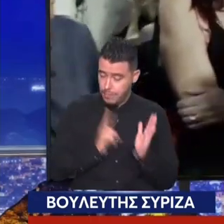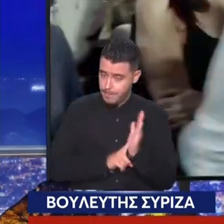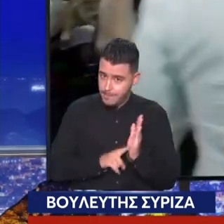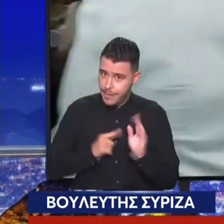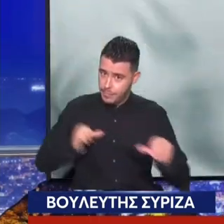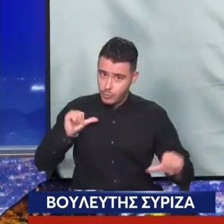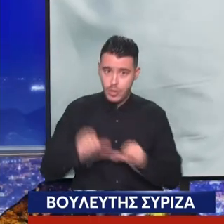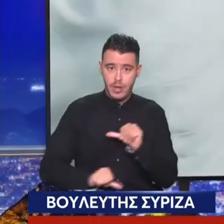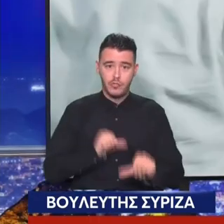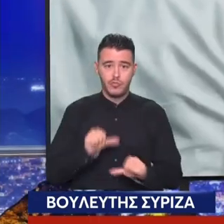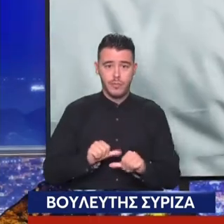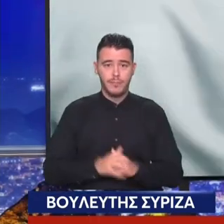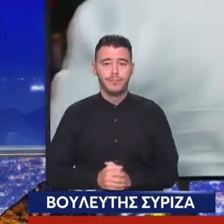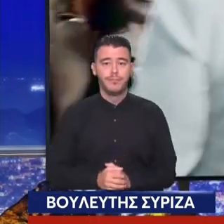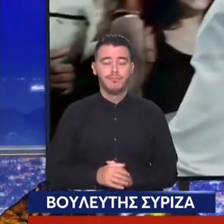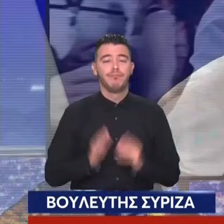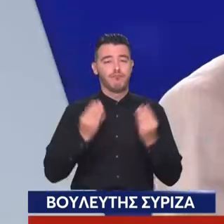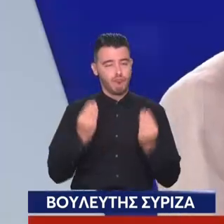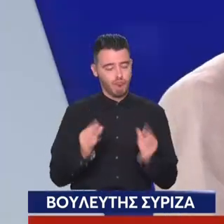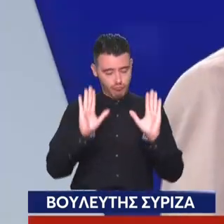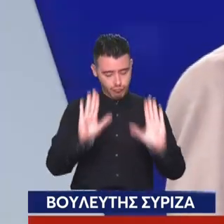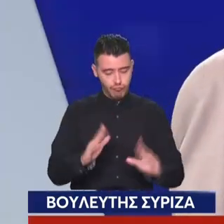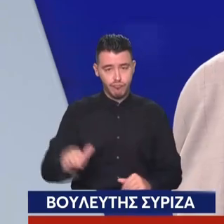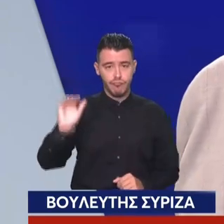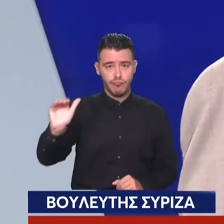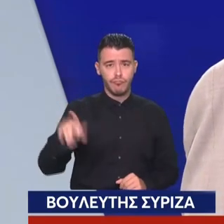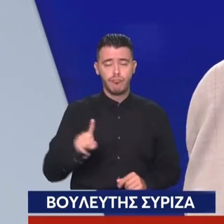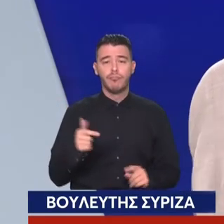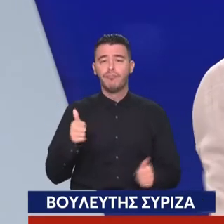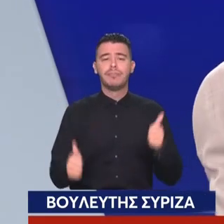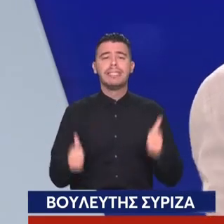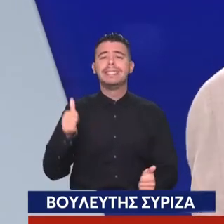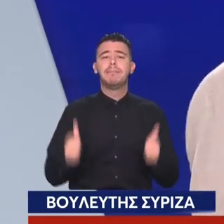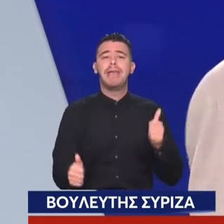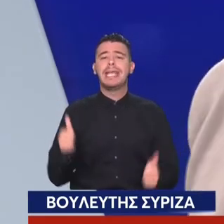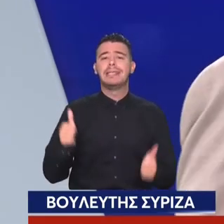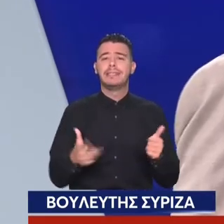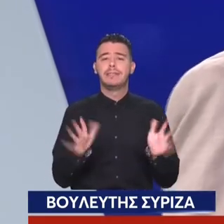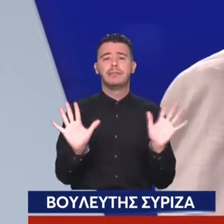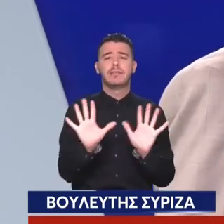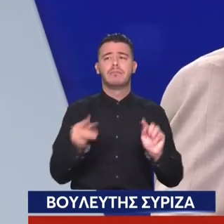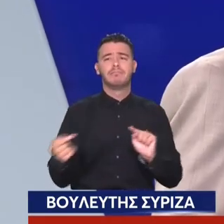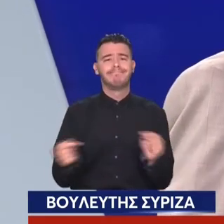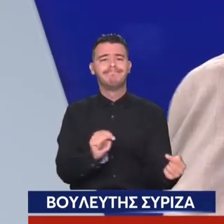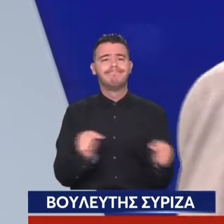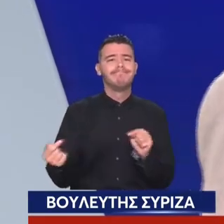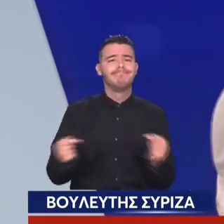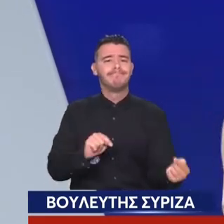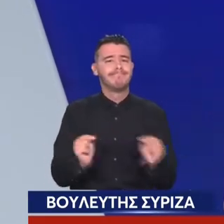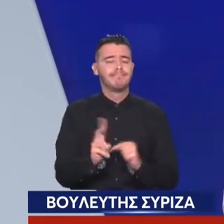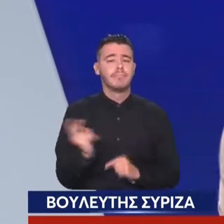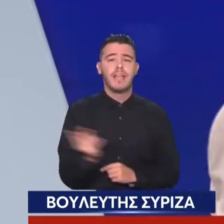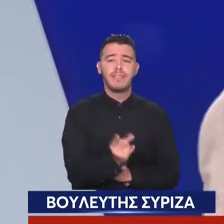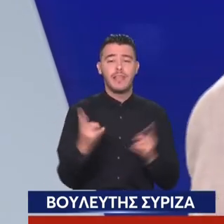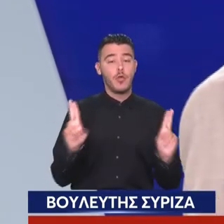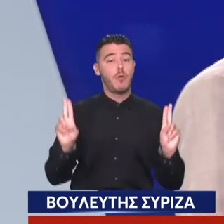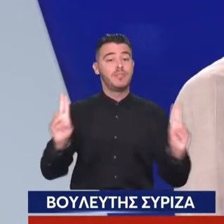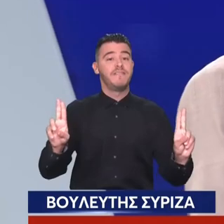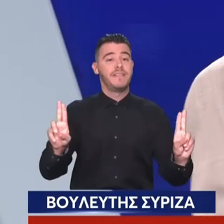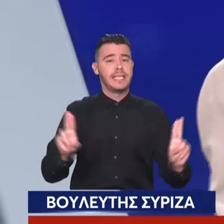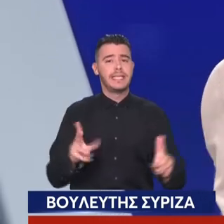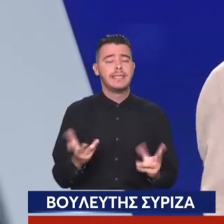Debate γιατί δεν γίνεται. Γιατί όλα αυτά που συζητάμε, αν γινόταν ένα debate, και εδώ θα το σημειώσω ότι εσείς το βάλατε το θέμα του